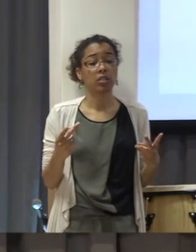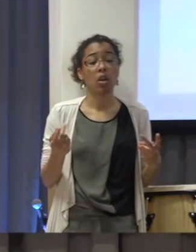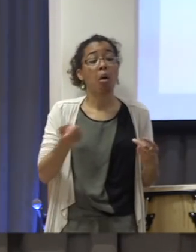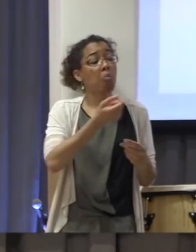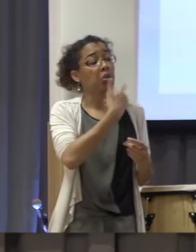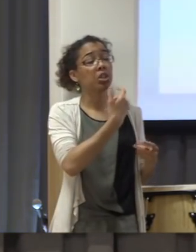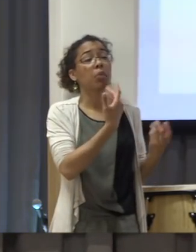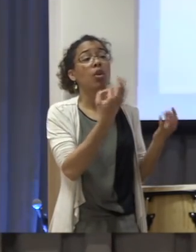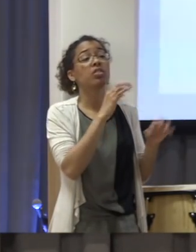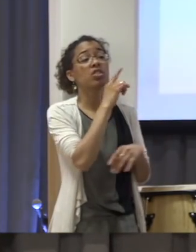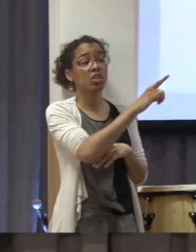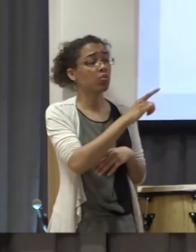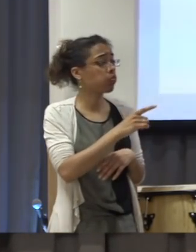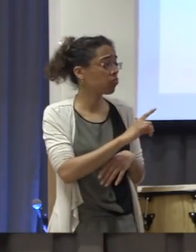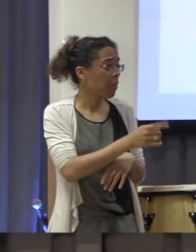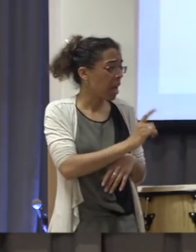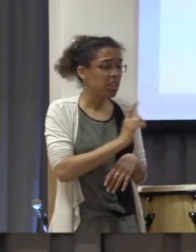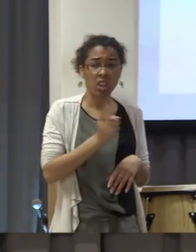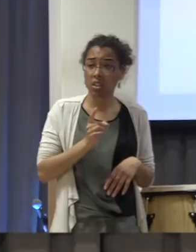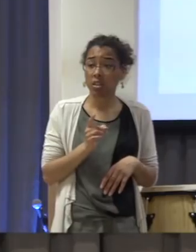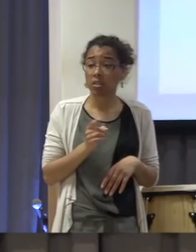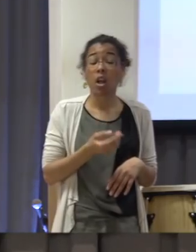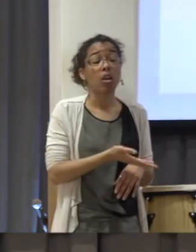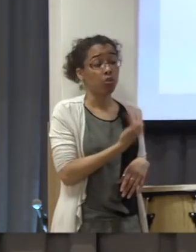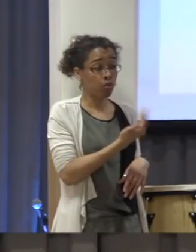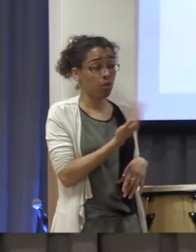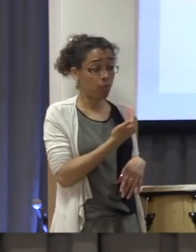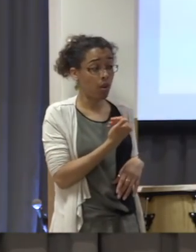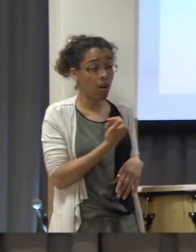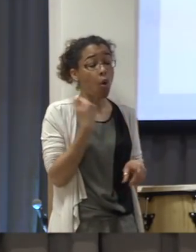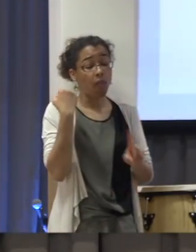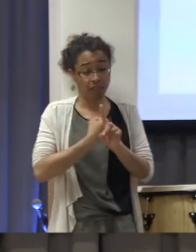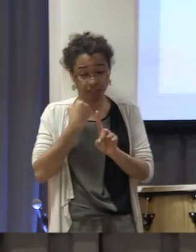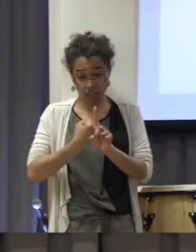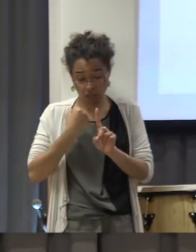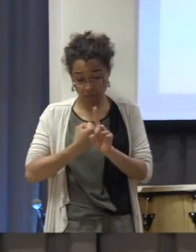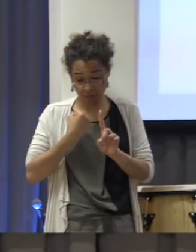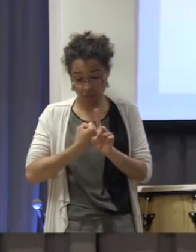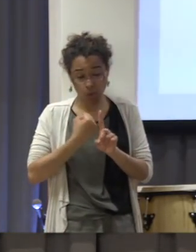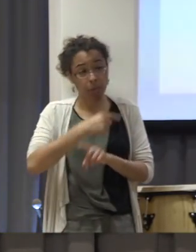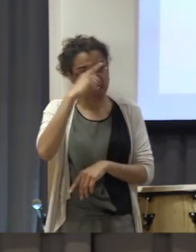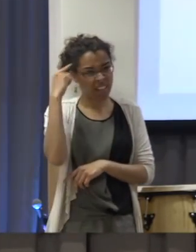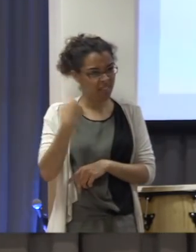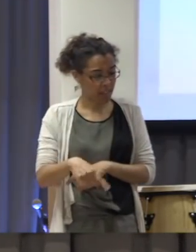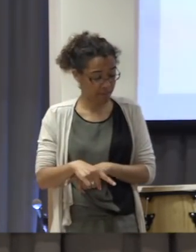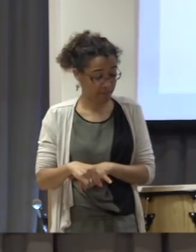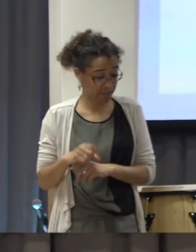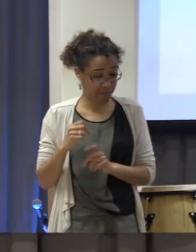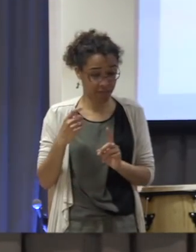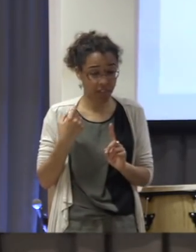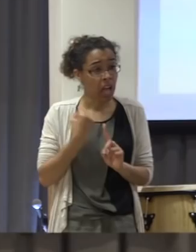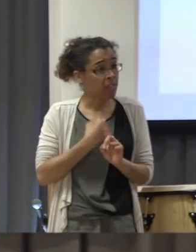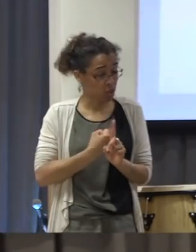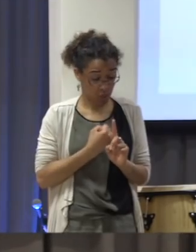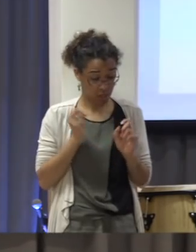antibiotiques pendant 10 jours, ça va aller. Oh, mais non. J'ai dit, combattons un peu la fièvre, les